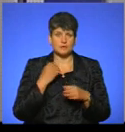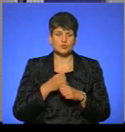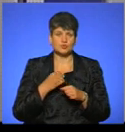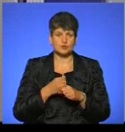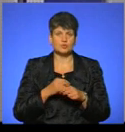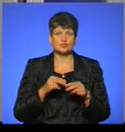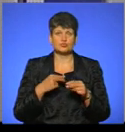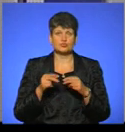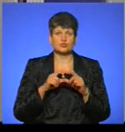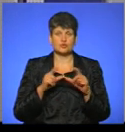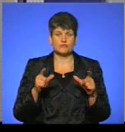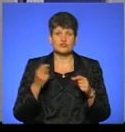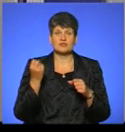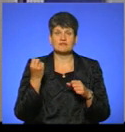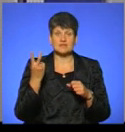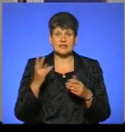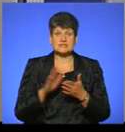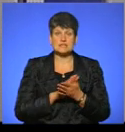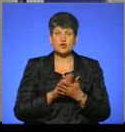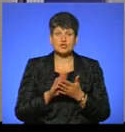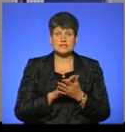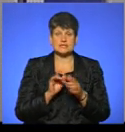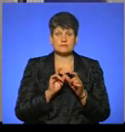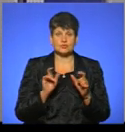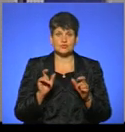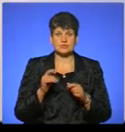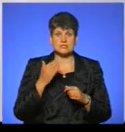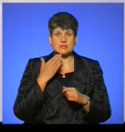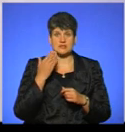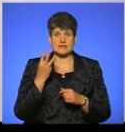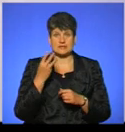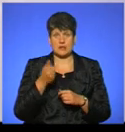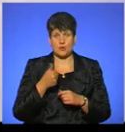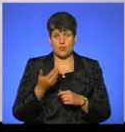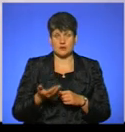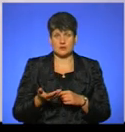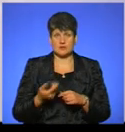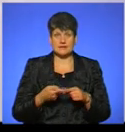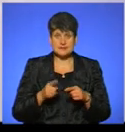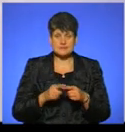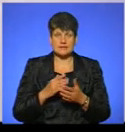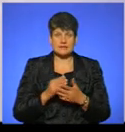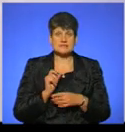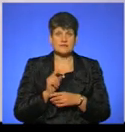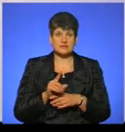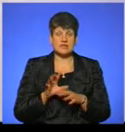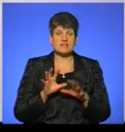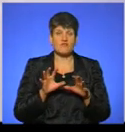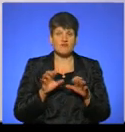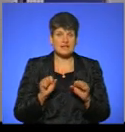Збудовано 12 очисних споруд за останні 3 роки. І це є завдання влади і завдання